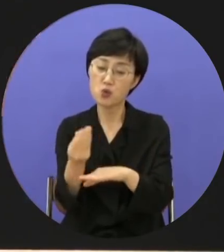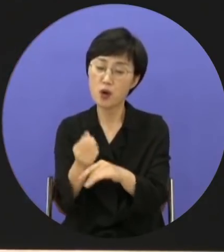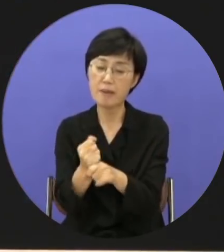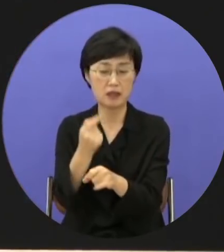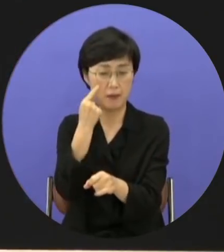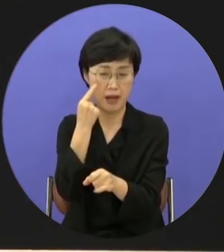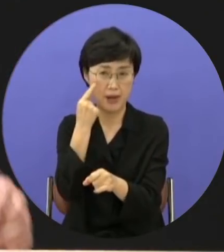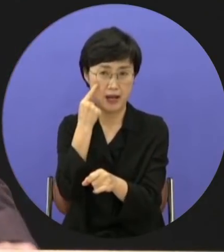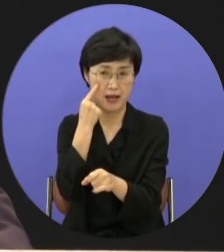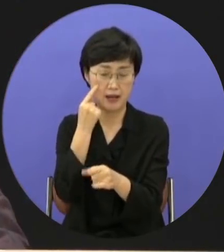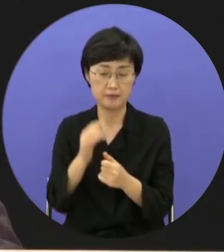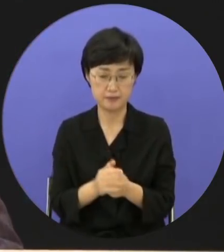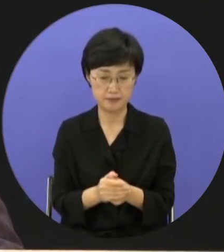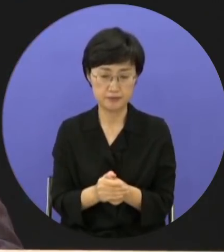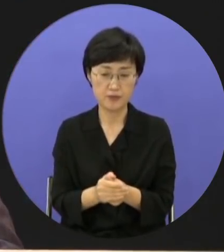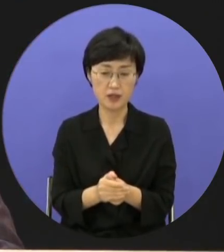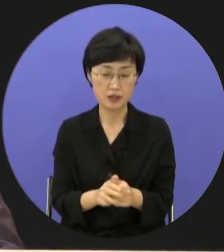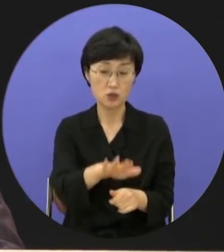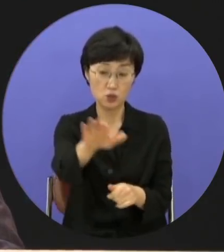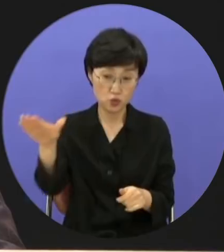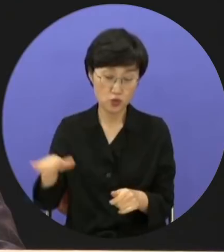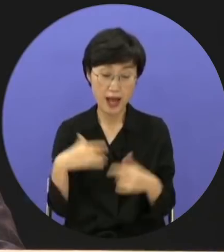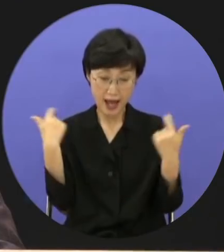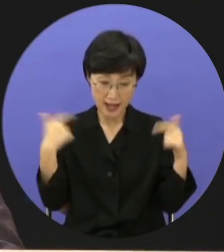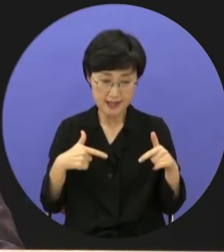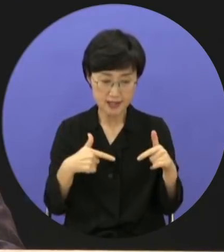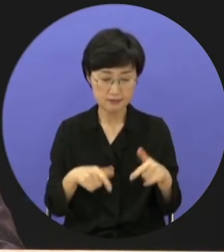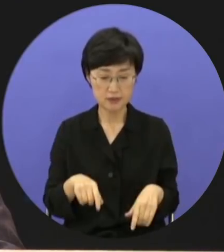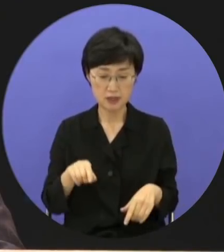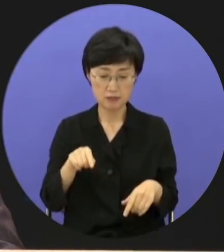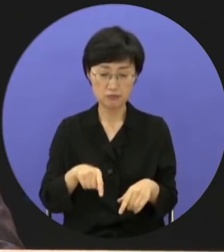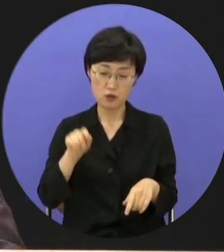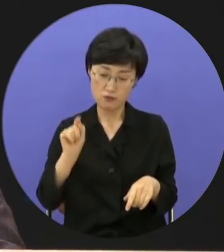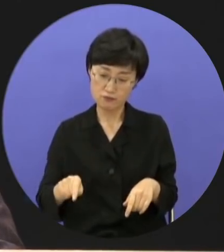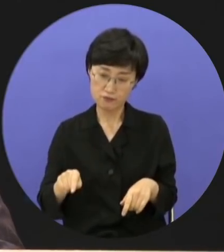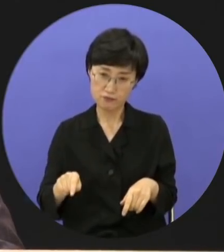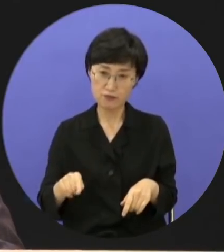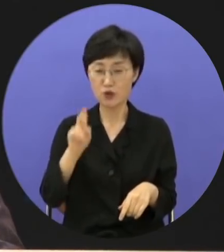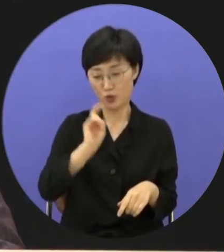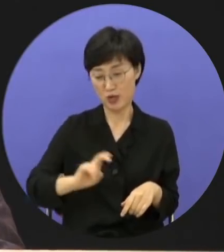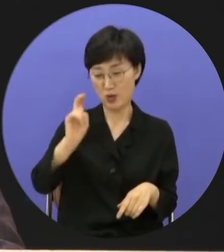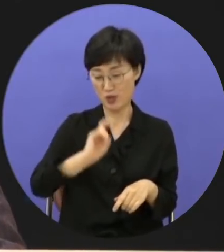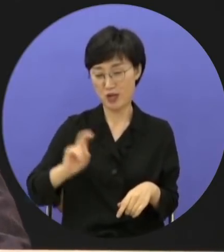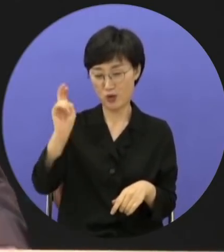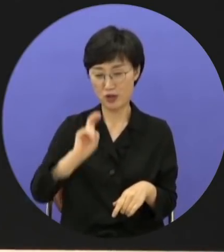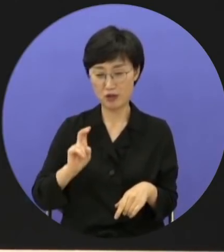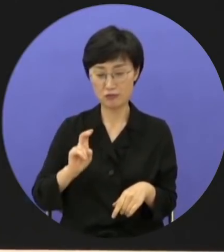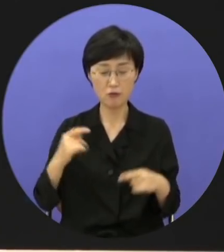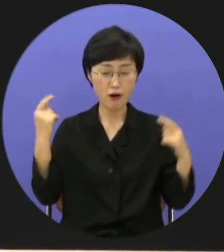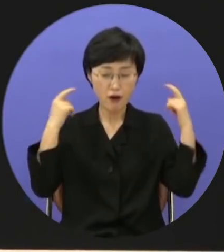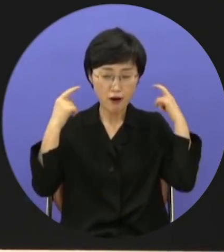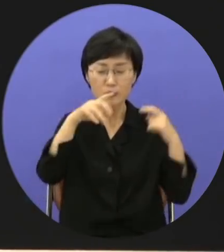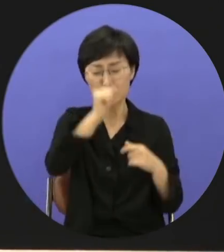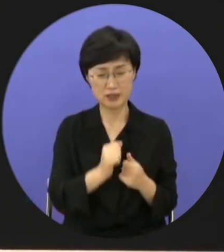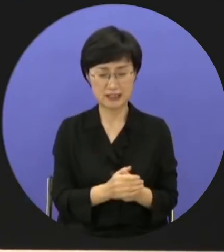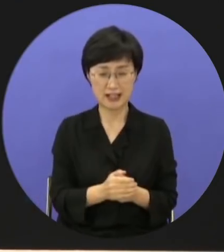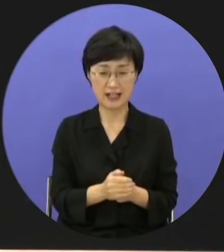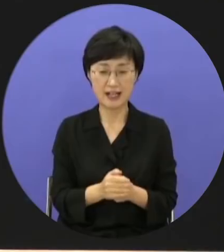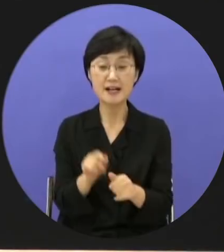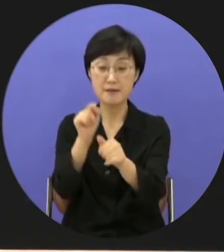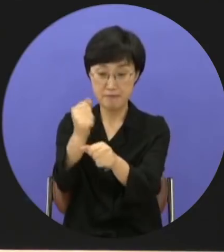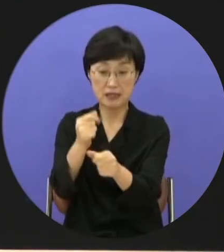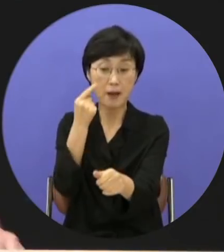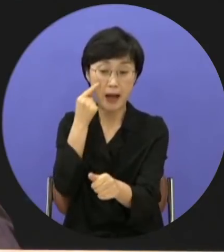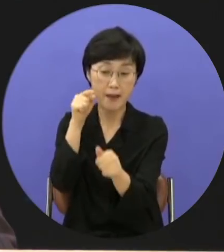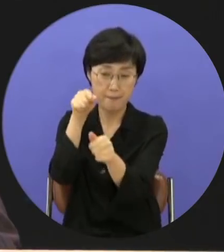많이 넣으려고 하다가 그래도 그 울면 안 돼 산다고 그거 하나 넣으라 그래 그랬어. And so, you know, I said, why don't we?